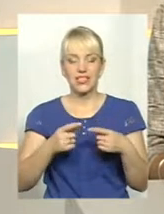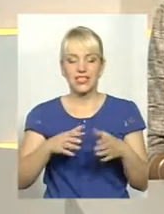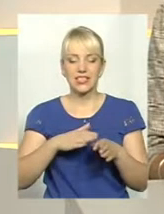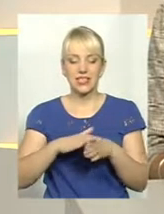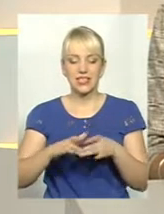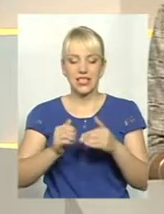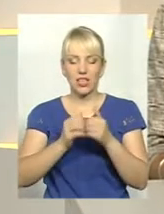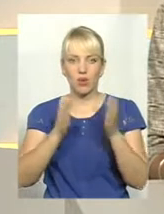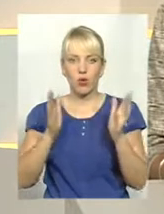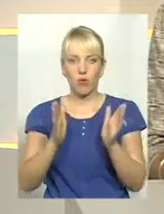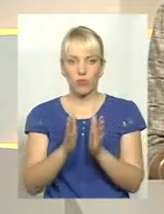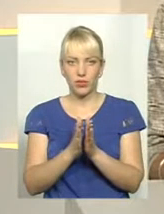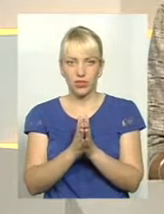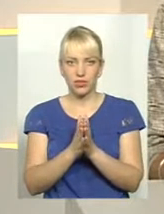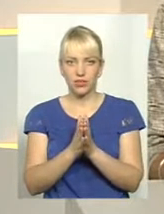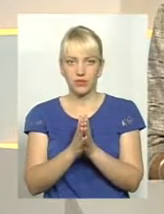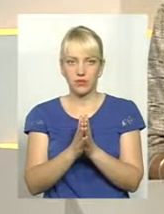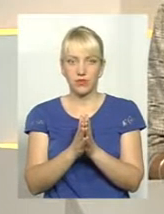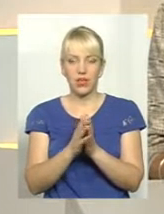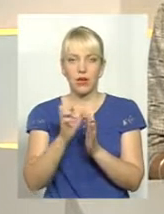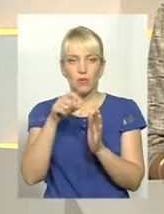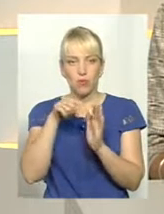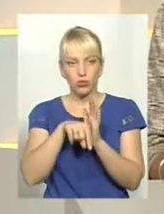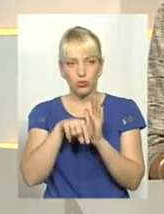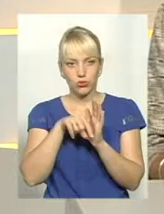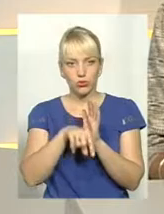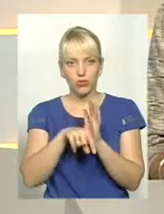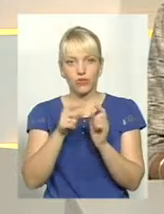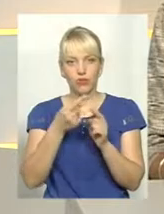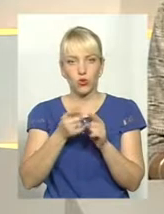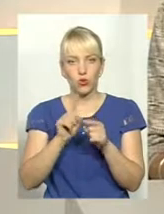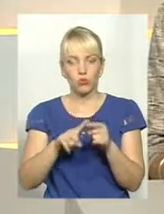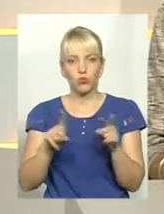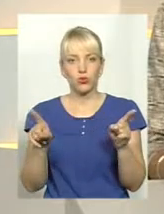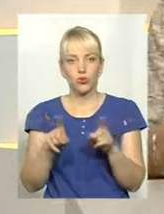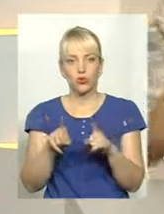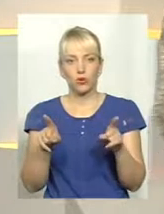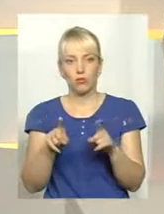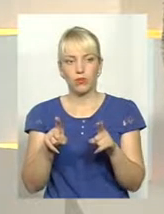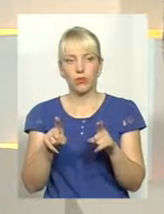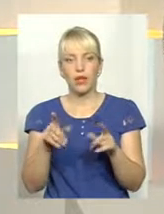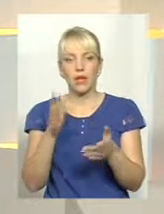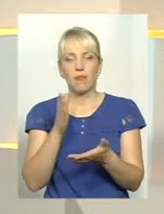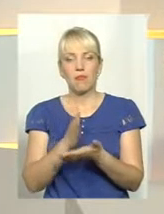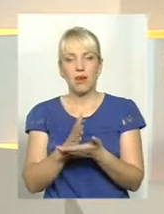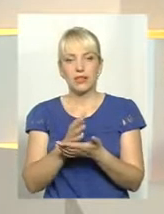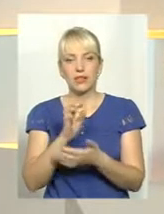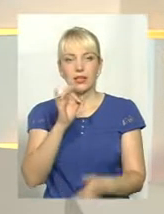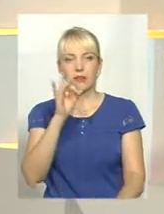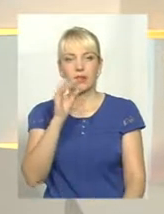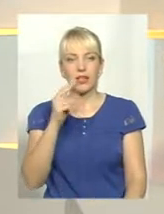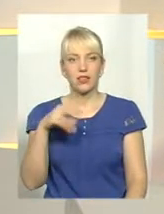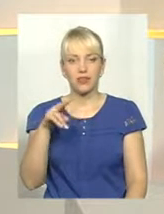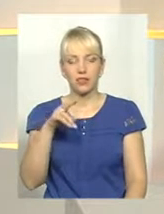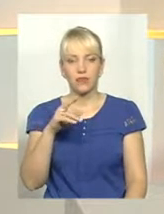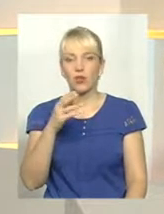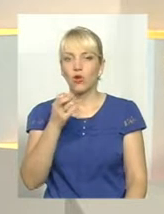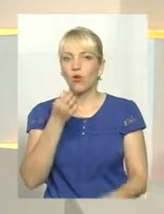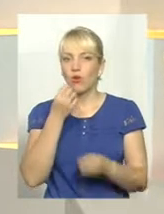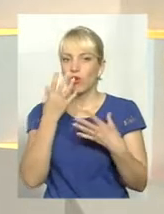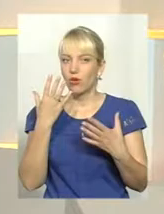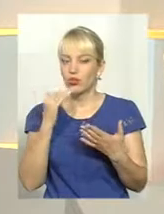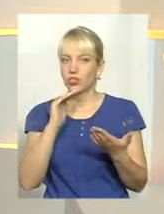все. Скажіть, будь ласка, це цілий, от ми вже почали говорити, ми вже не впродовж ефіру говоримо